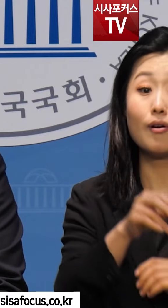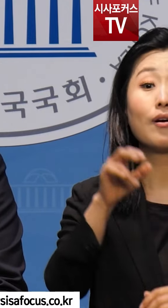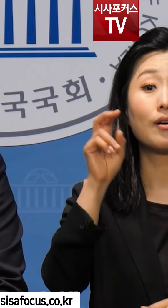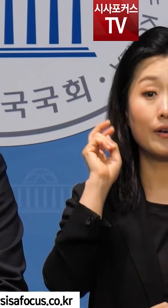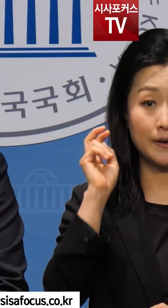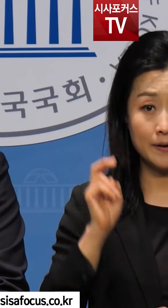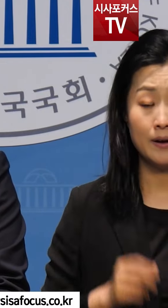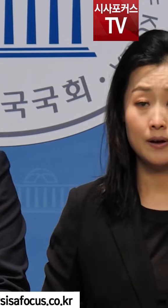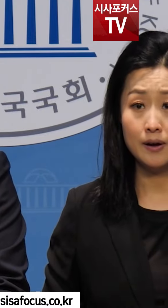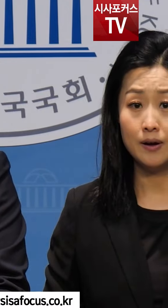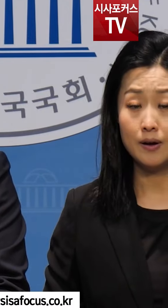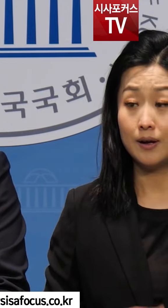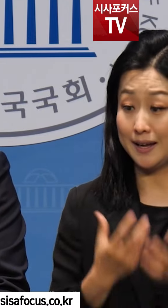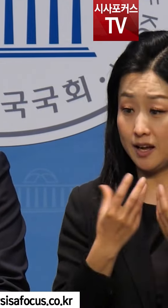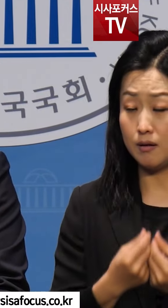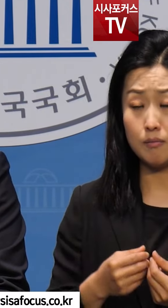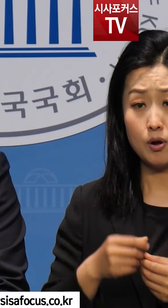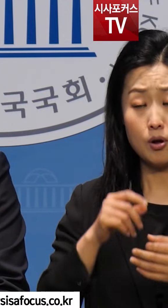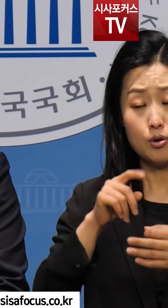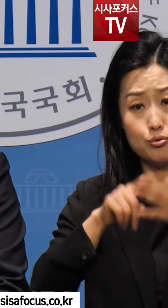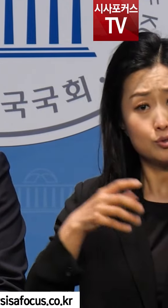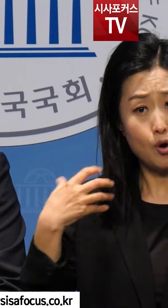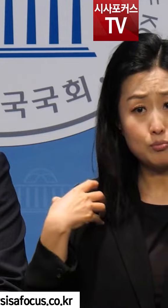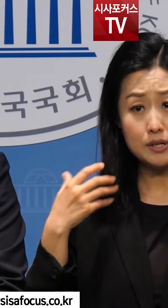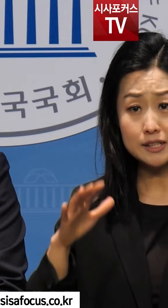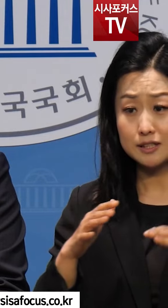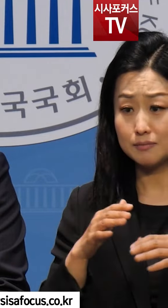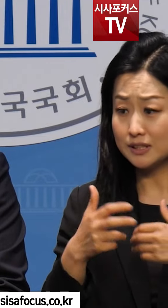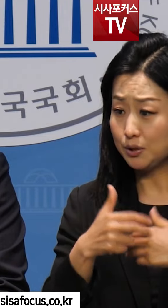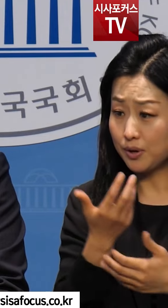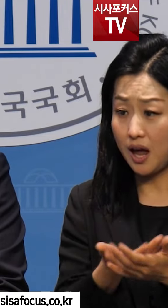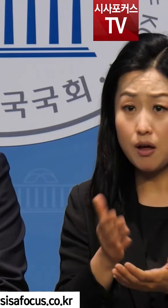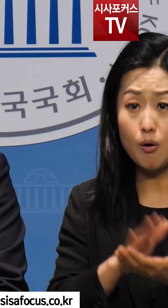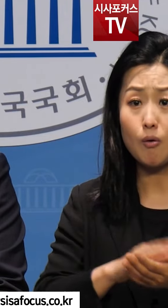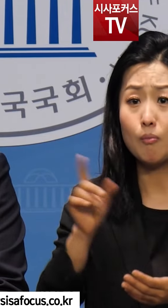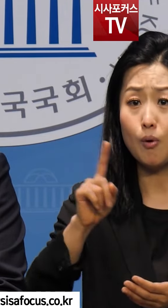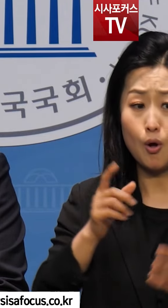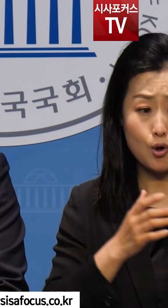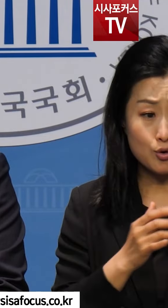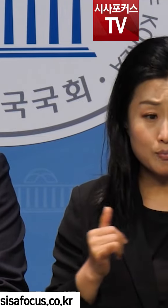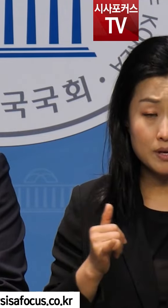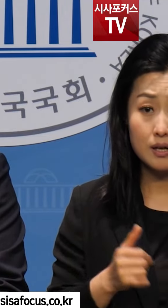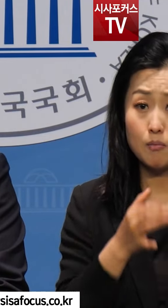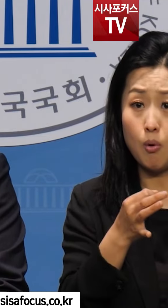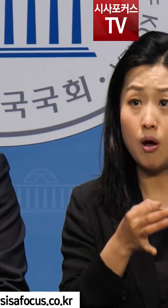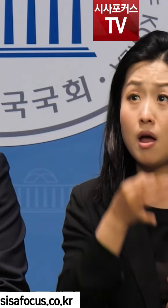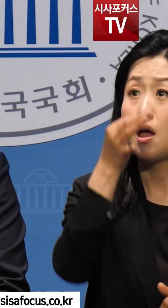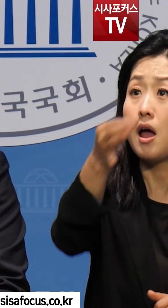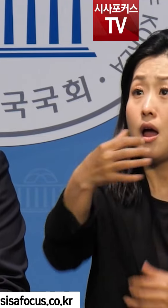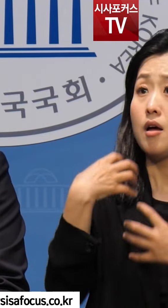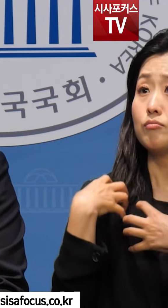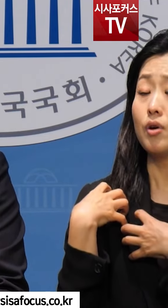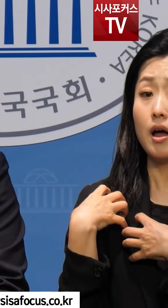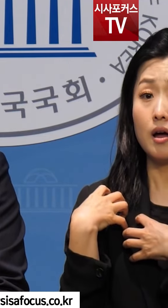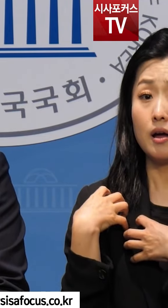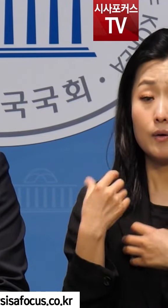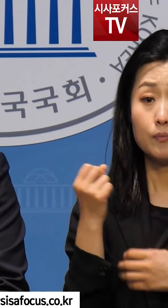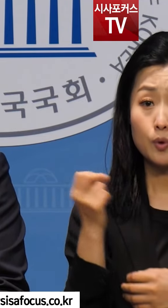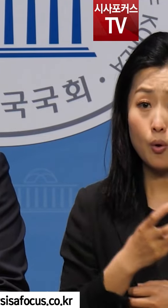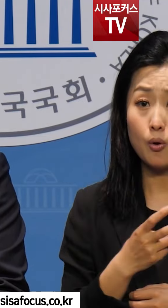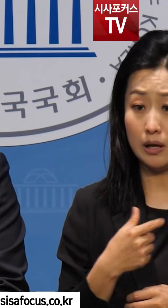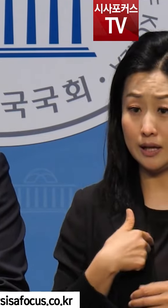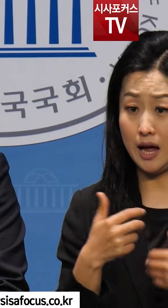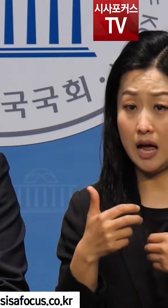높아졌습니다. 윤석열 정부가 추진하는 의료개혁은 국민들에게는 의료비 폭탄과 의료